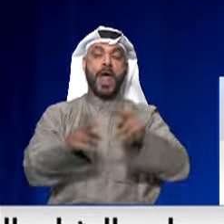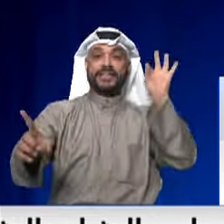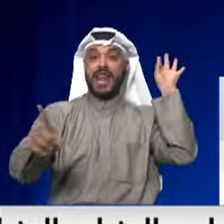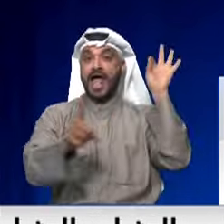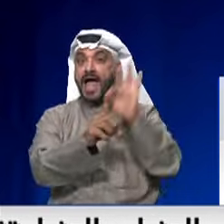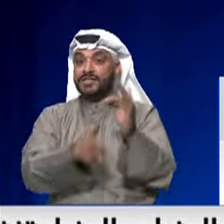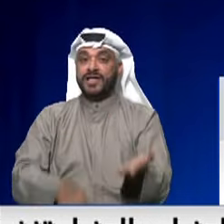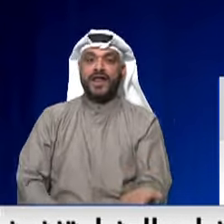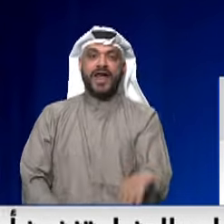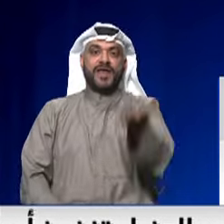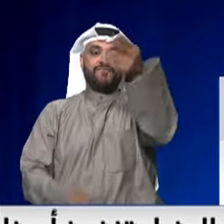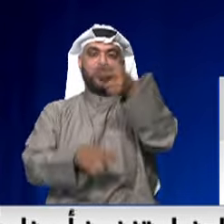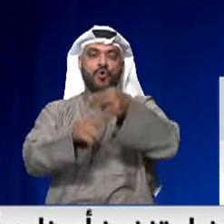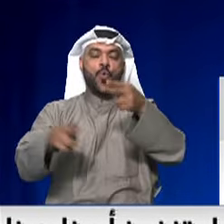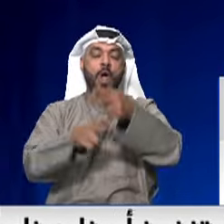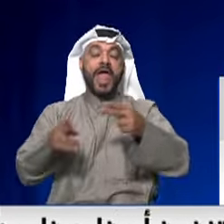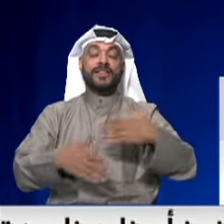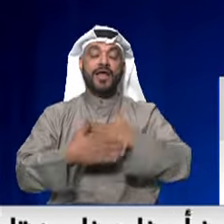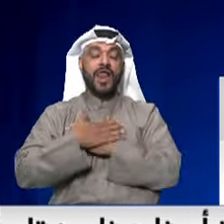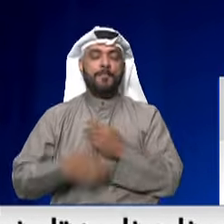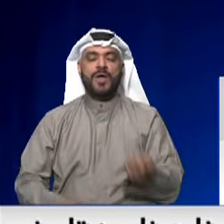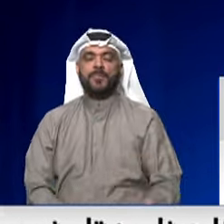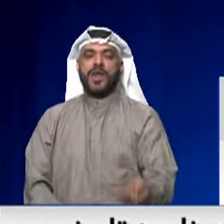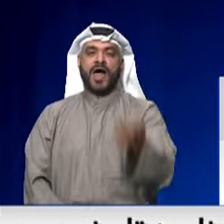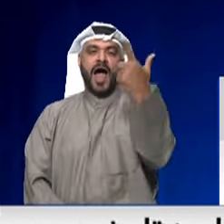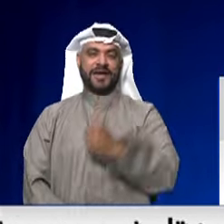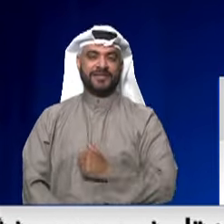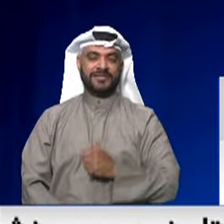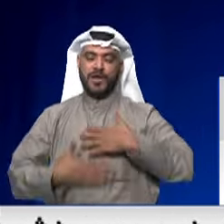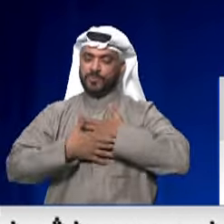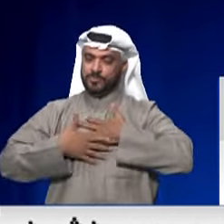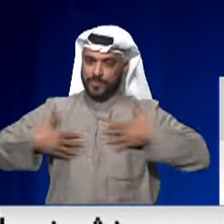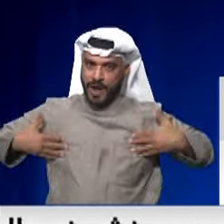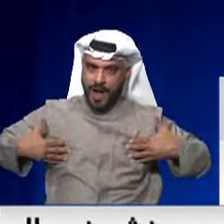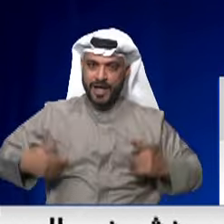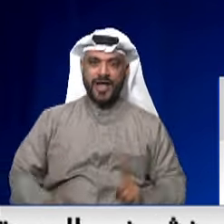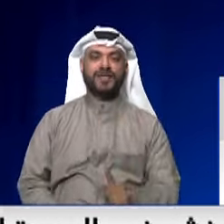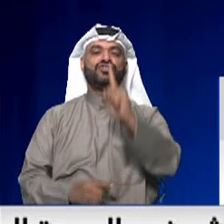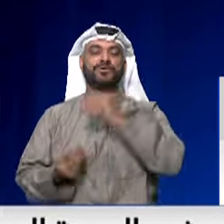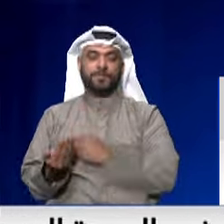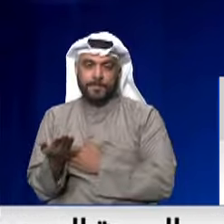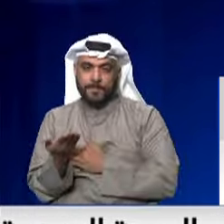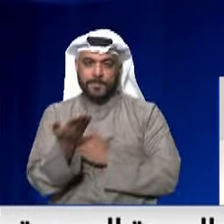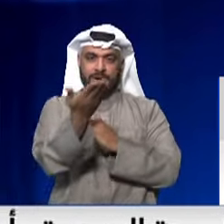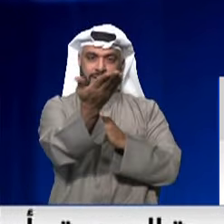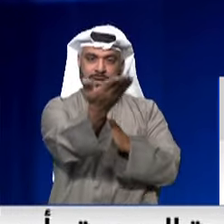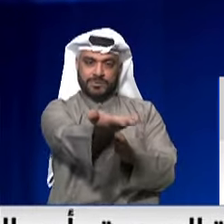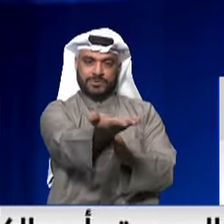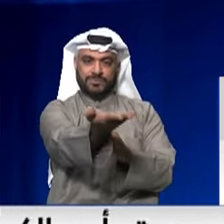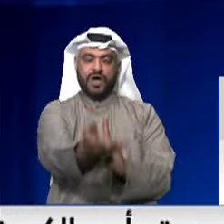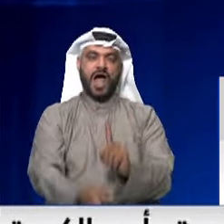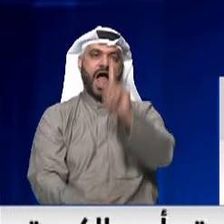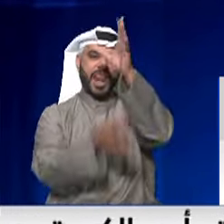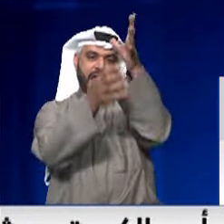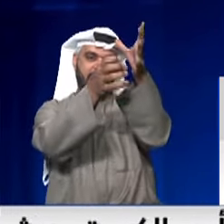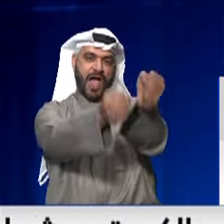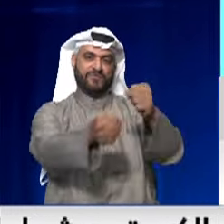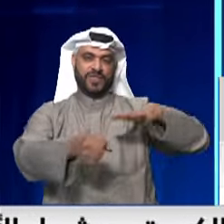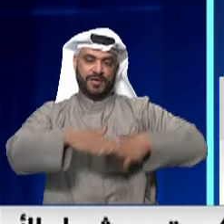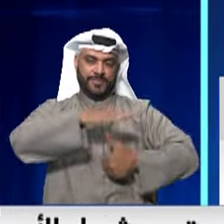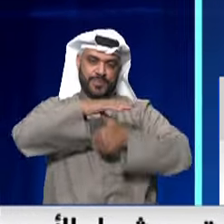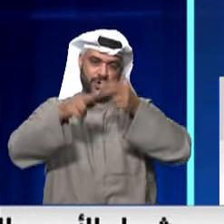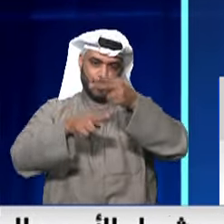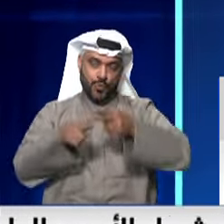رفعة الكويت الحبيبة وازدهارها، فإنه يشرفني أن أرفع لمقام سموكم حفظكم الله